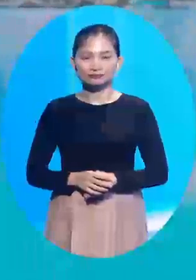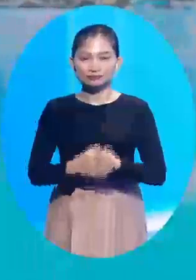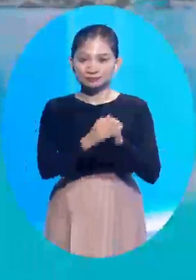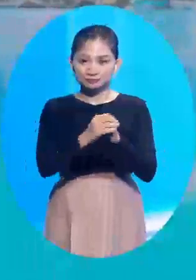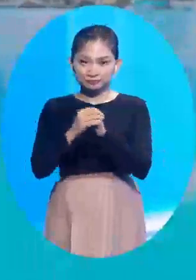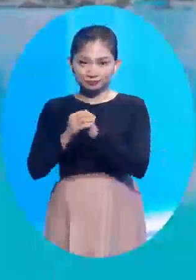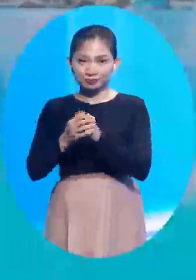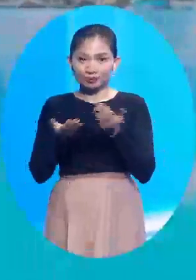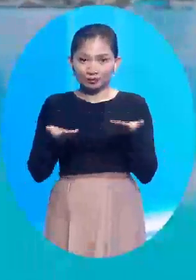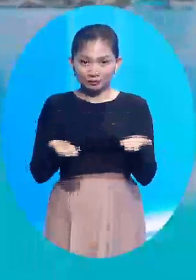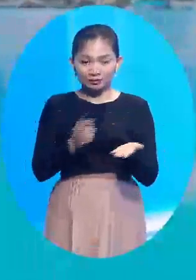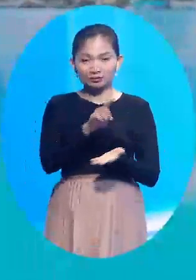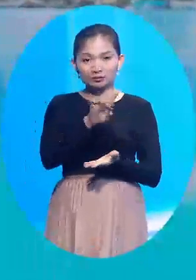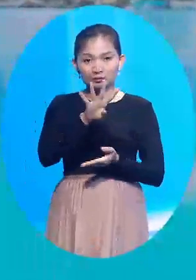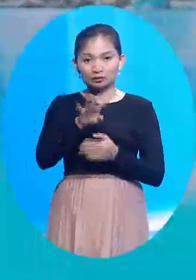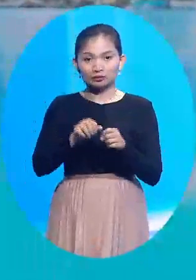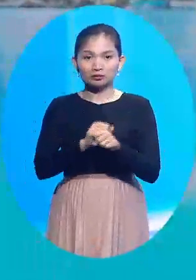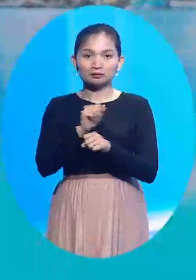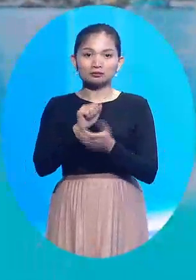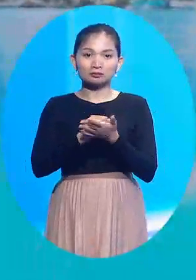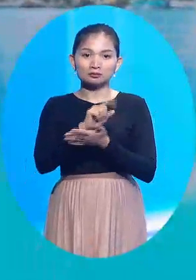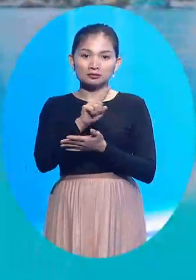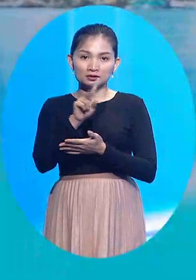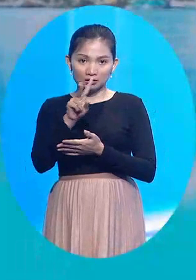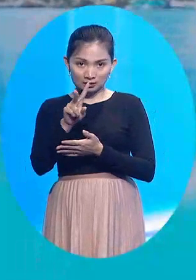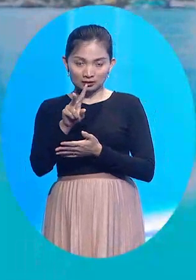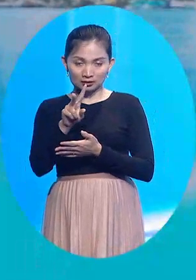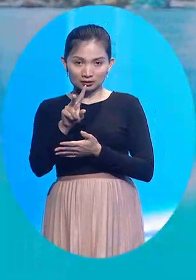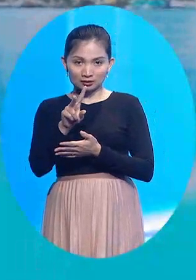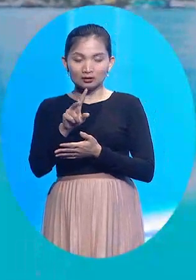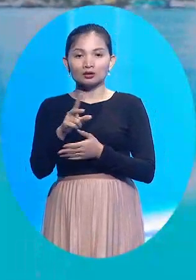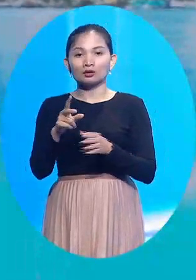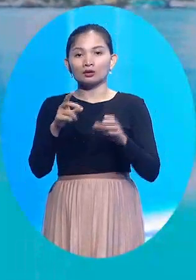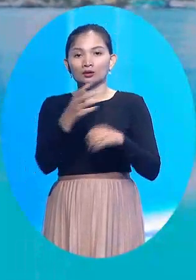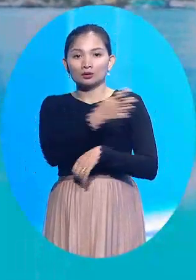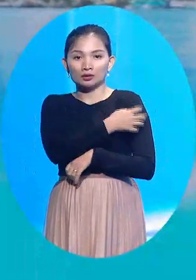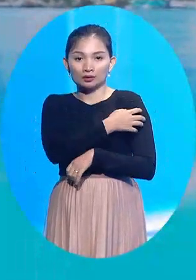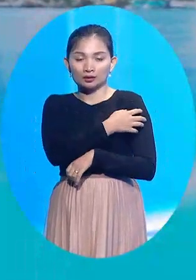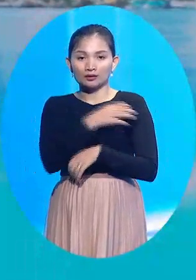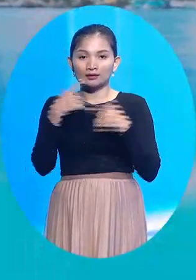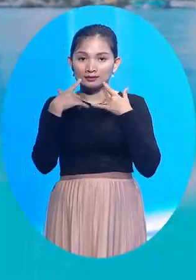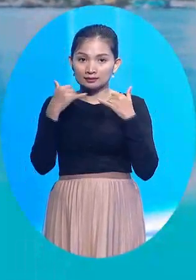Thưa quý vị, bắt đầu từ hôm nay 14 tháng 12, Đại hội Toàn quốc Đoàn Thanh niên Cộng sản Hồ Chí Minh lần thứ 12, nhiệm kỳ